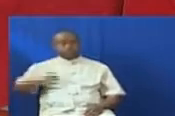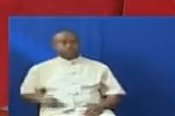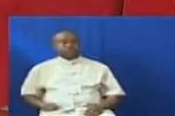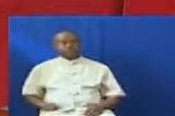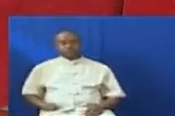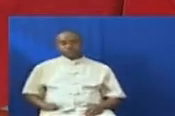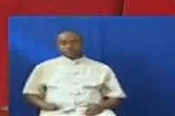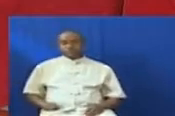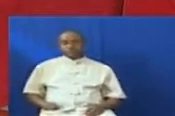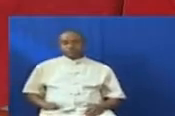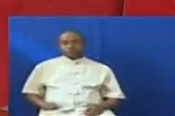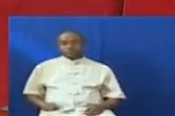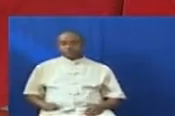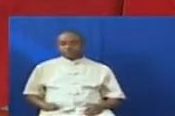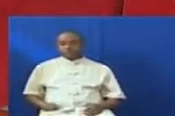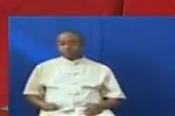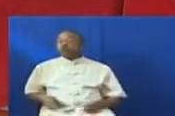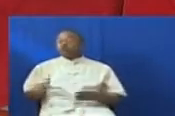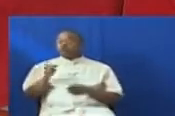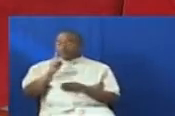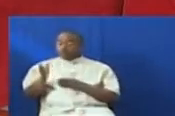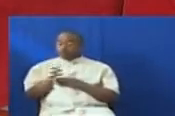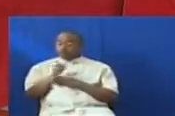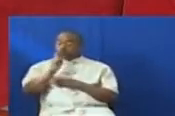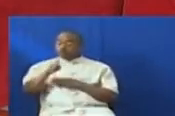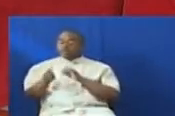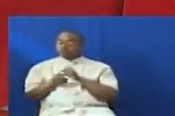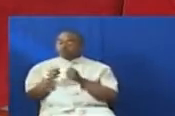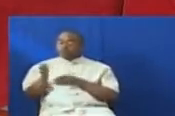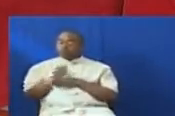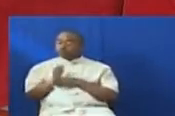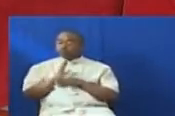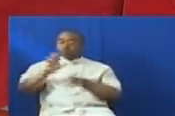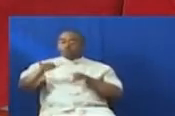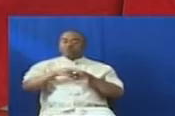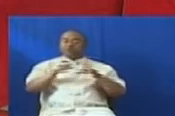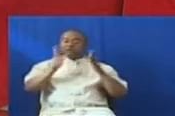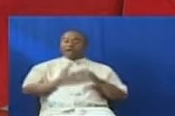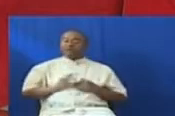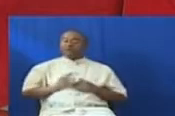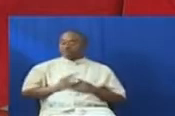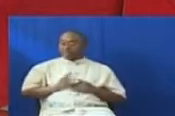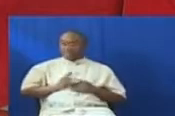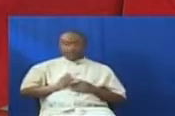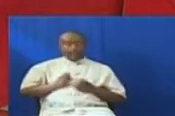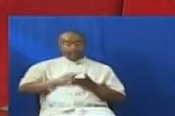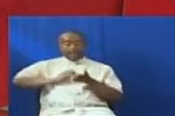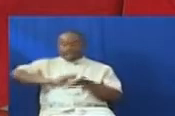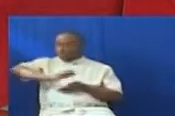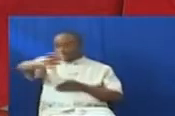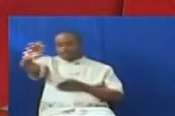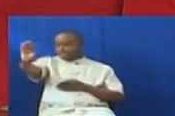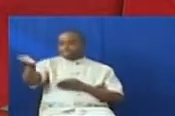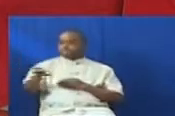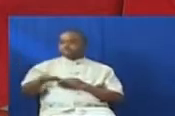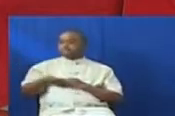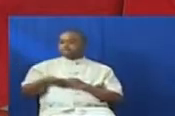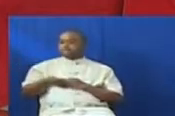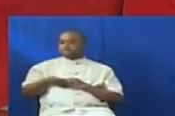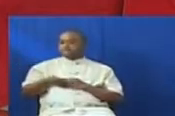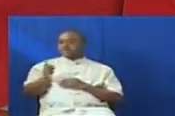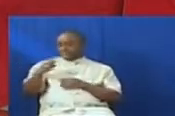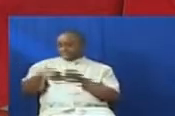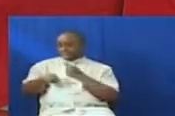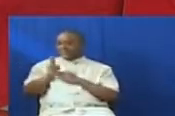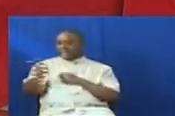Kuna hoja ya NHIF kutorudisha gharama. Ni hoja ambayo hata kwenye mashauri yangu